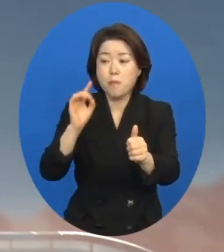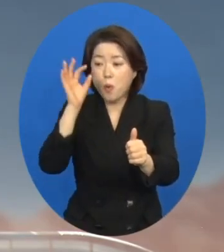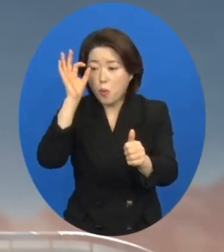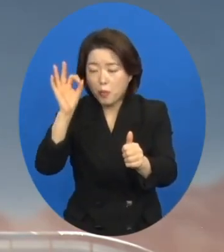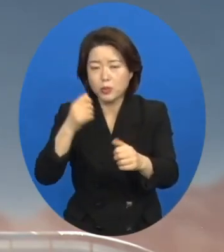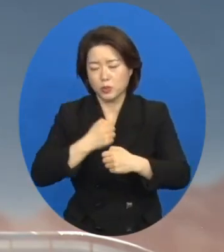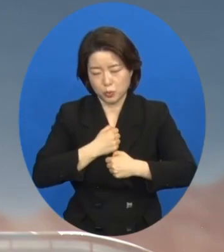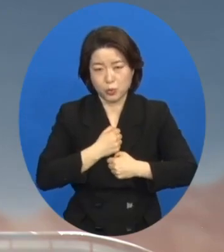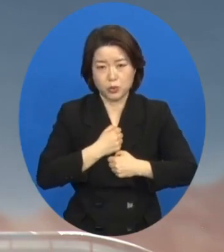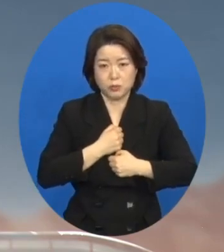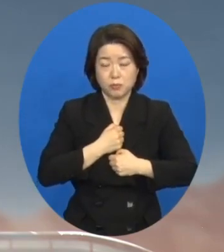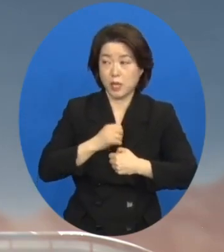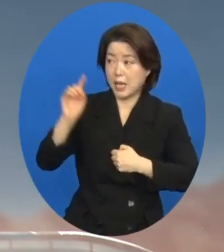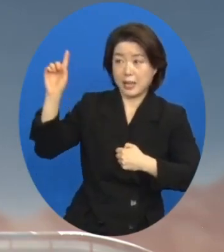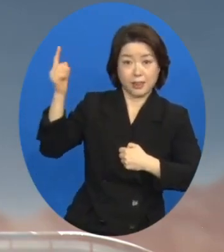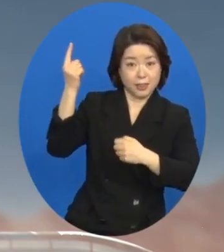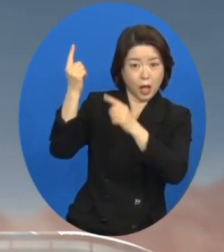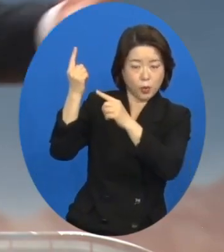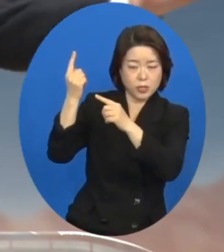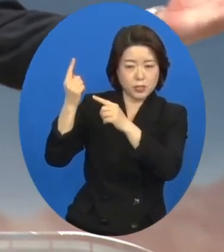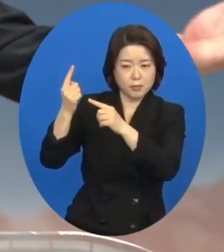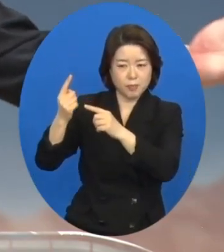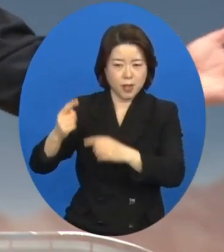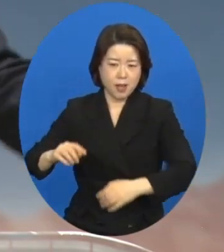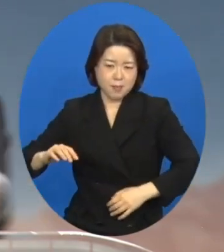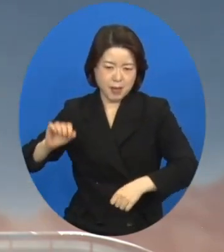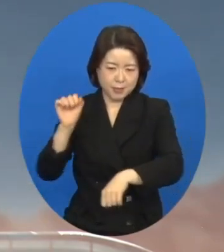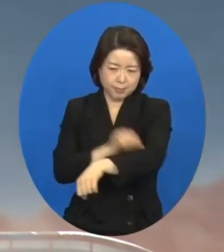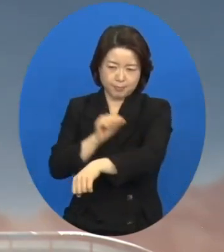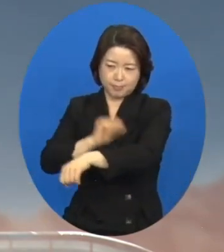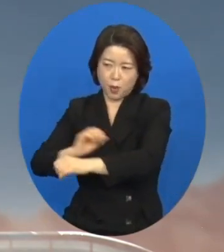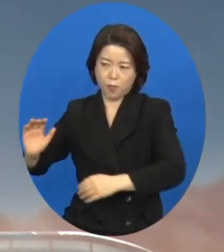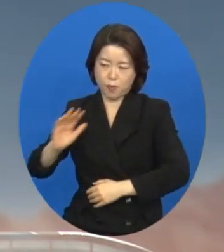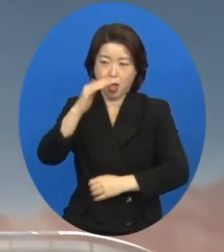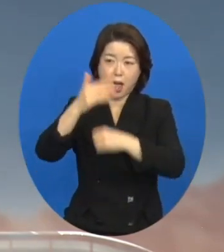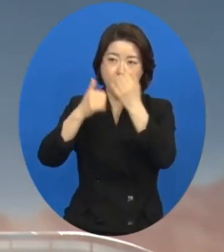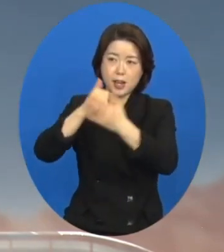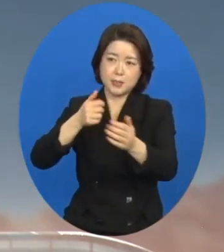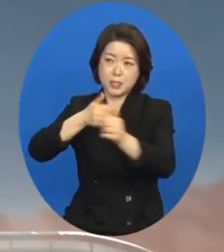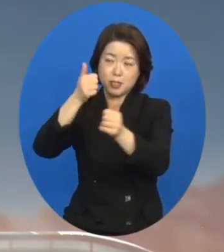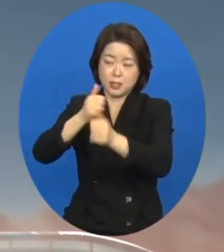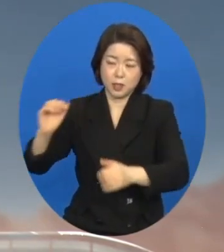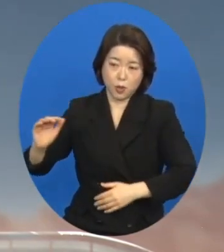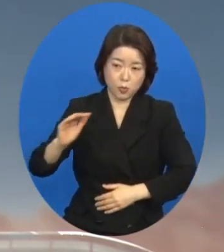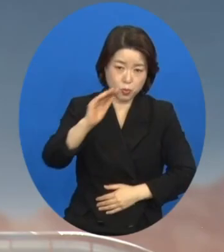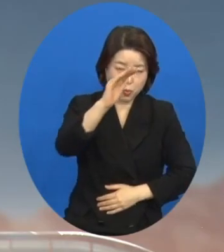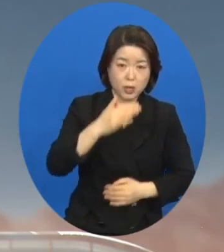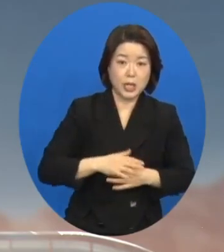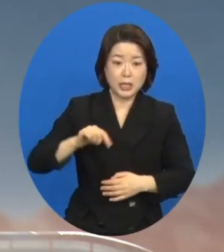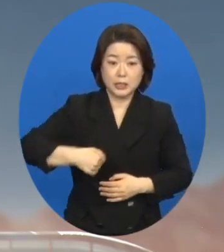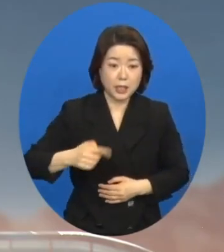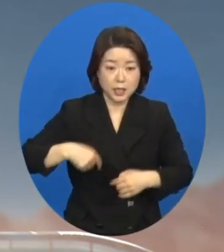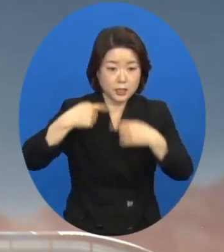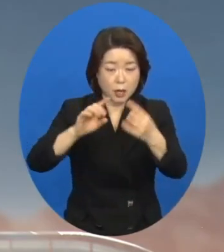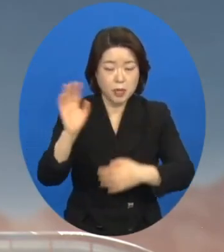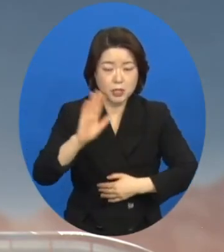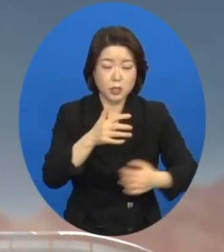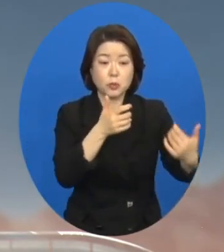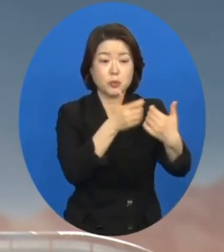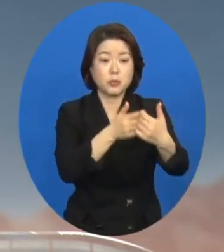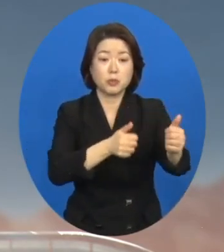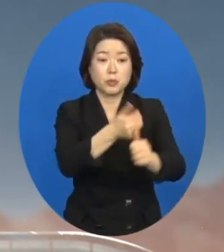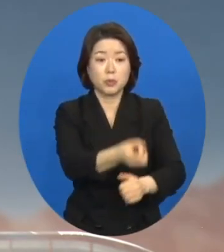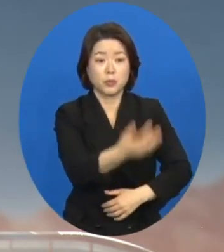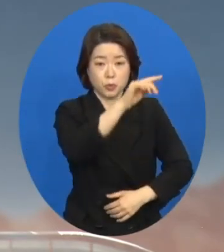다윗이 승승장구했죠. 하나님께서 이기게 하셨더라. 이제 본인이 나가지 않아도 전쟁에서 이겨요. 그래서